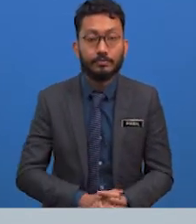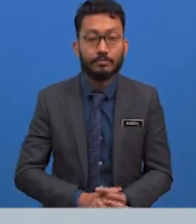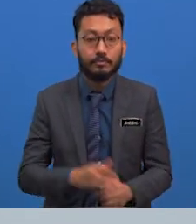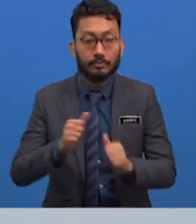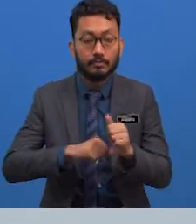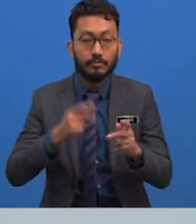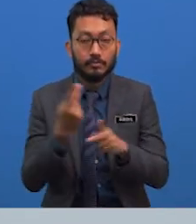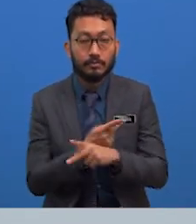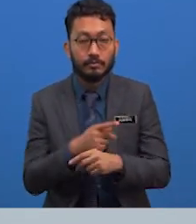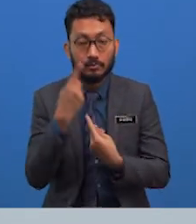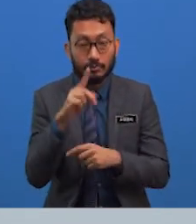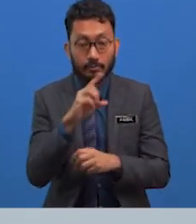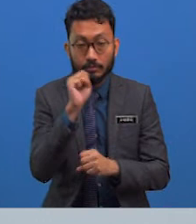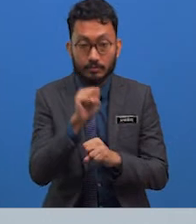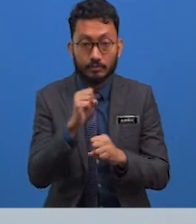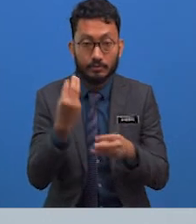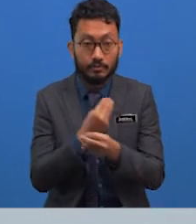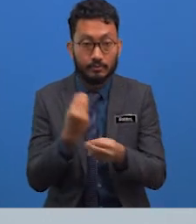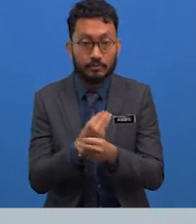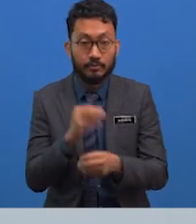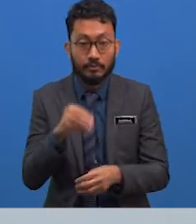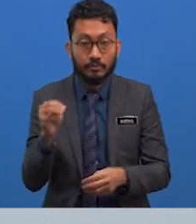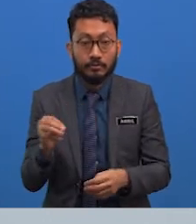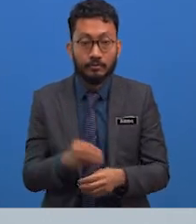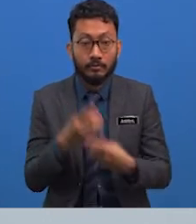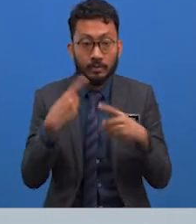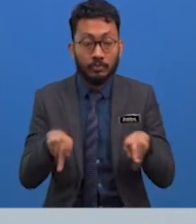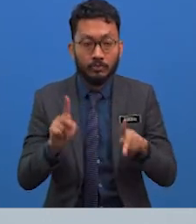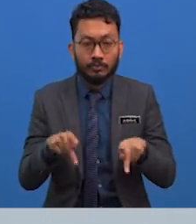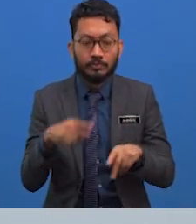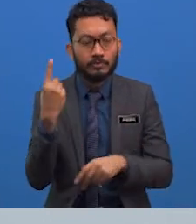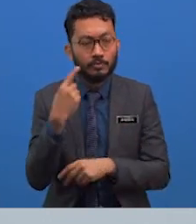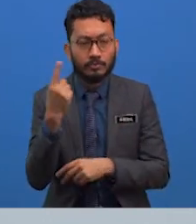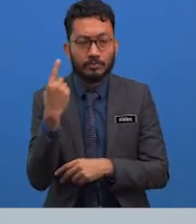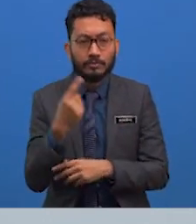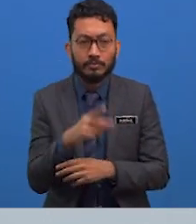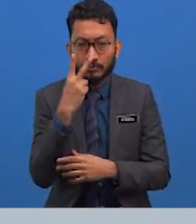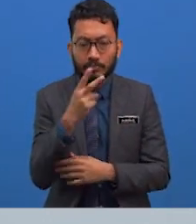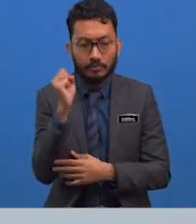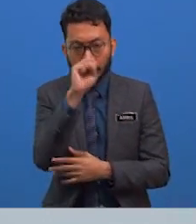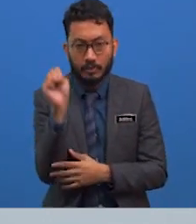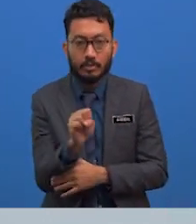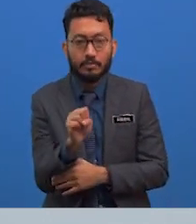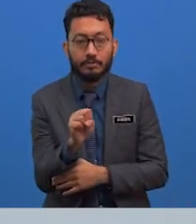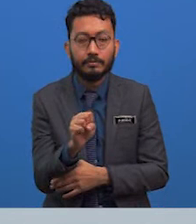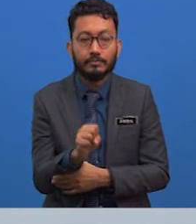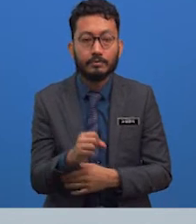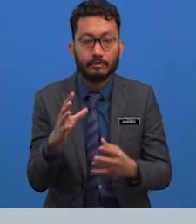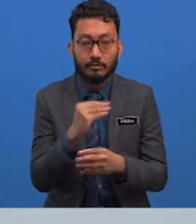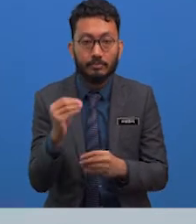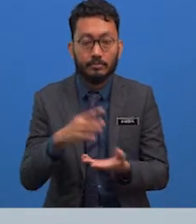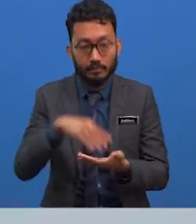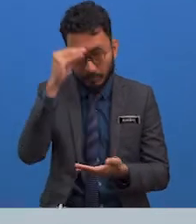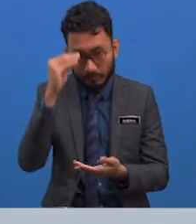Setiap kali menjawab soalan matematik, murid-murid perlu sentiasa meneliti kehendak soalan dan maklumat